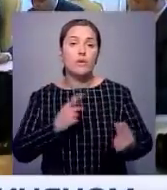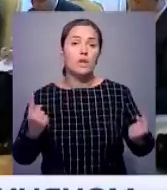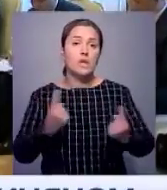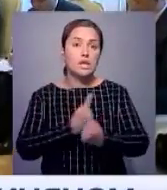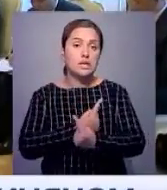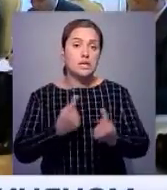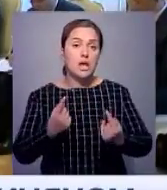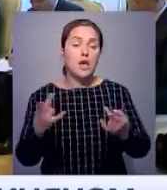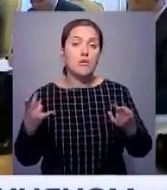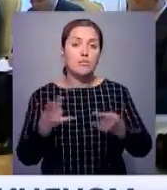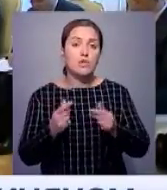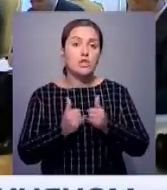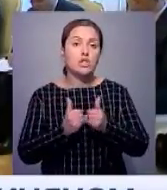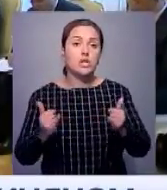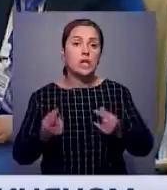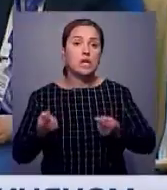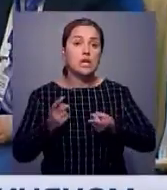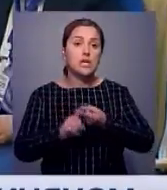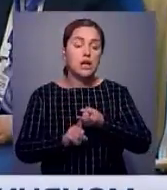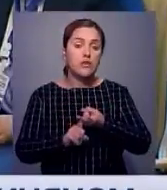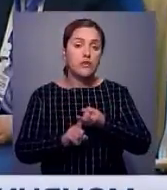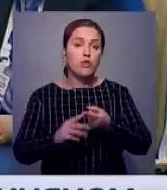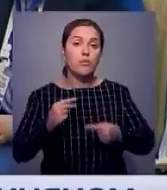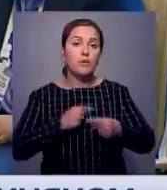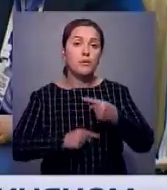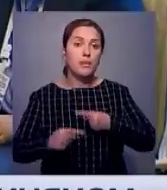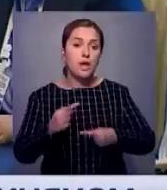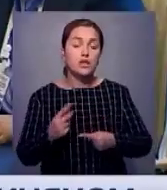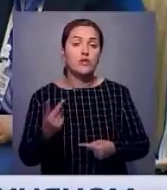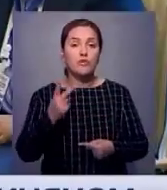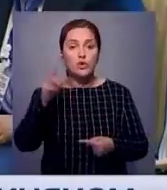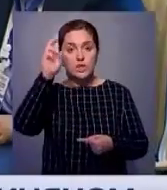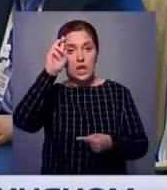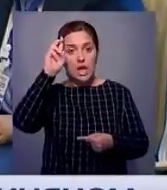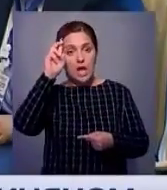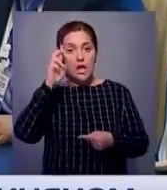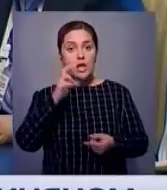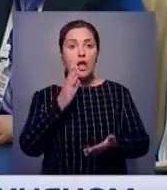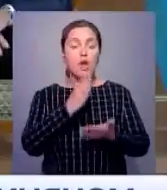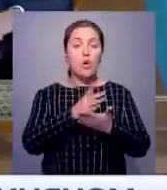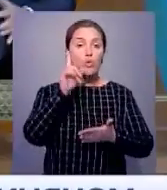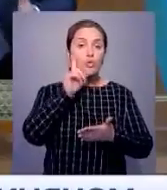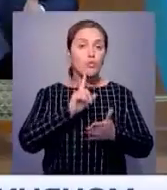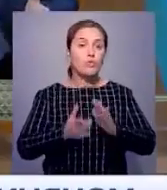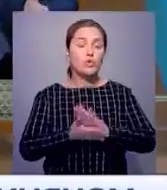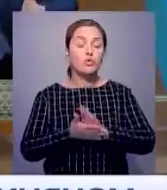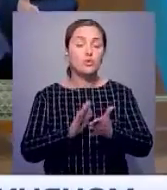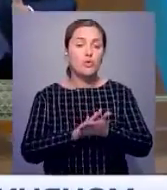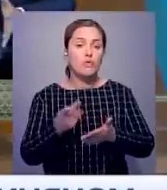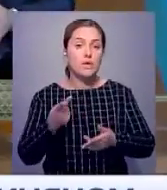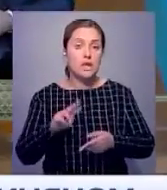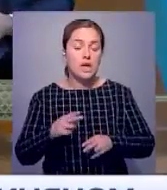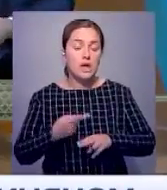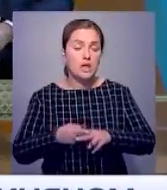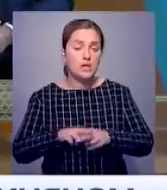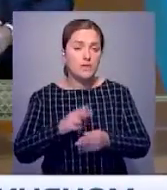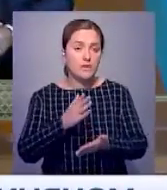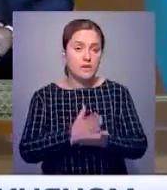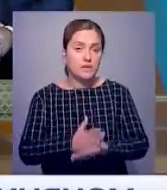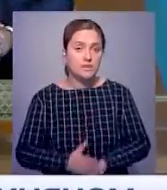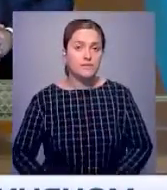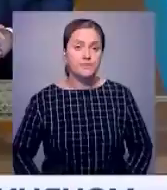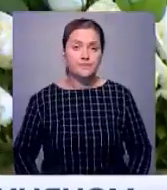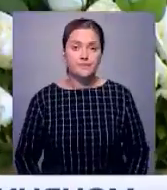трудовой миграции, необходимость расширения контактов между предпринимателями двух стран, подчеркнув наличие благоприятных условий для